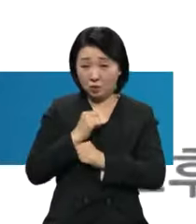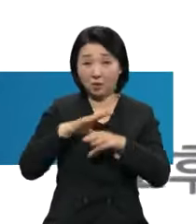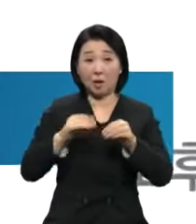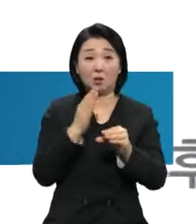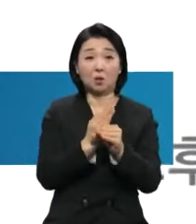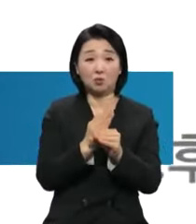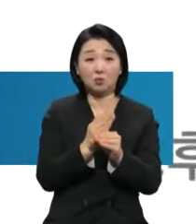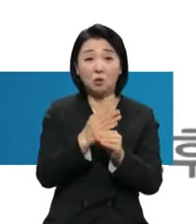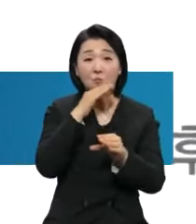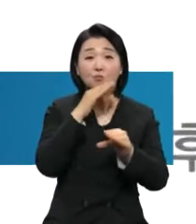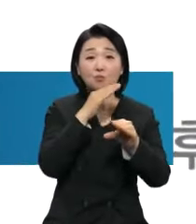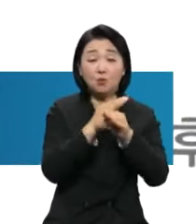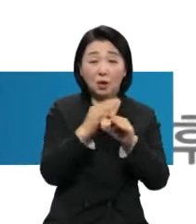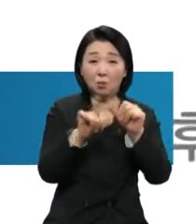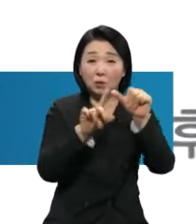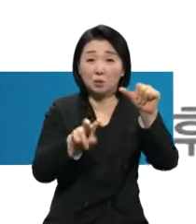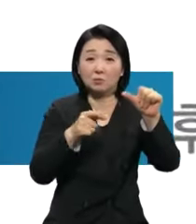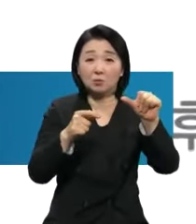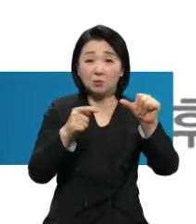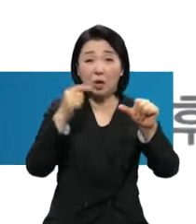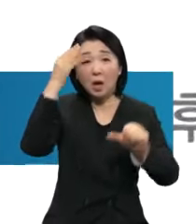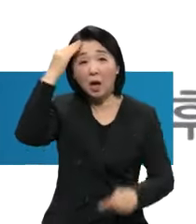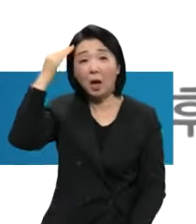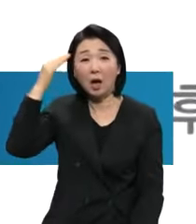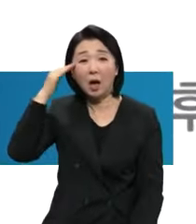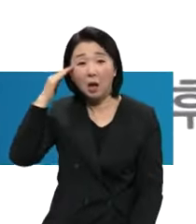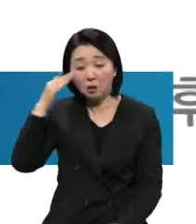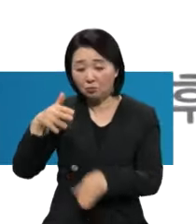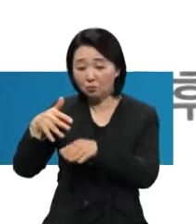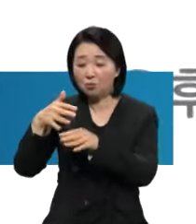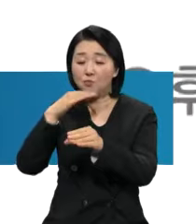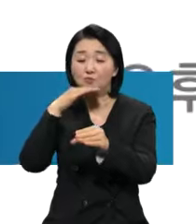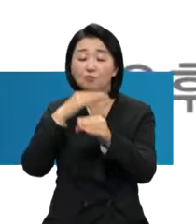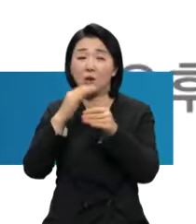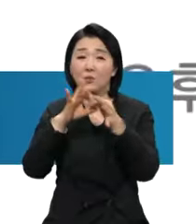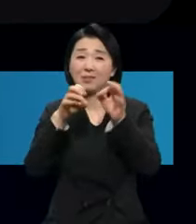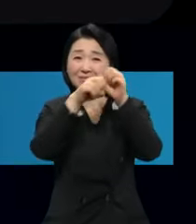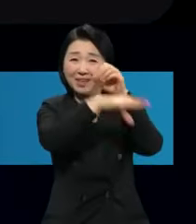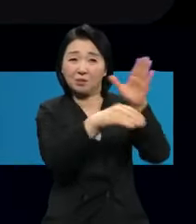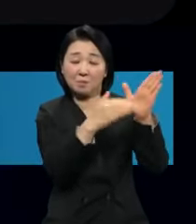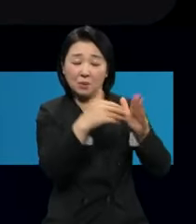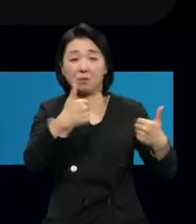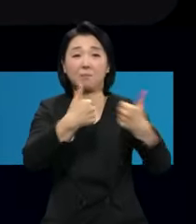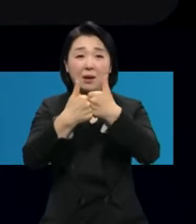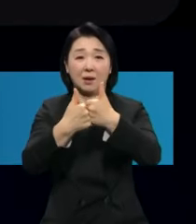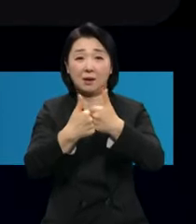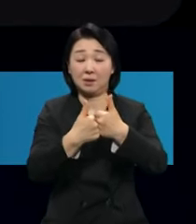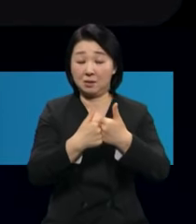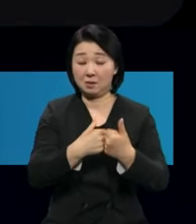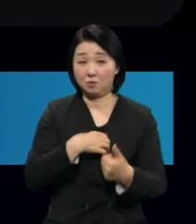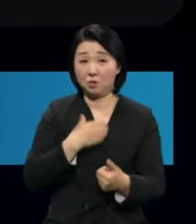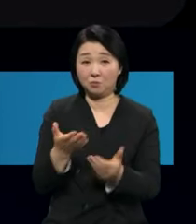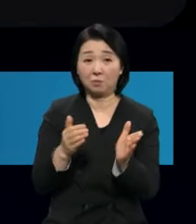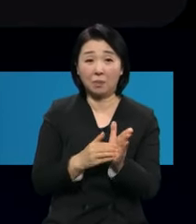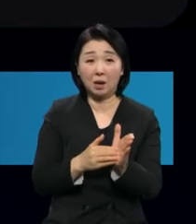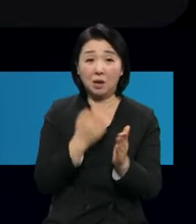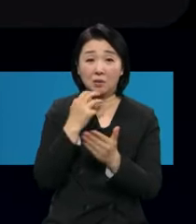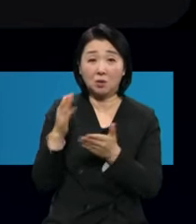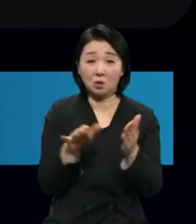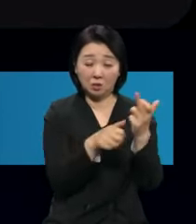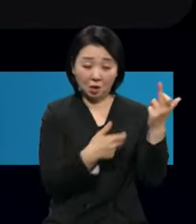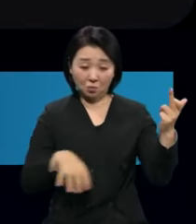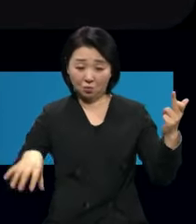지난 26일 국내 대북단체들의 대북전단 살포에 맞대응하겠다고 위협한 바 있습니다. 경기도와 강원도